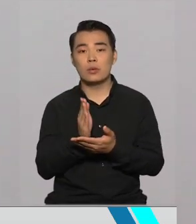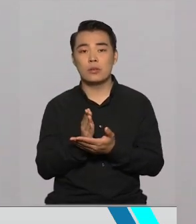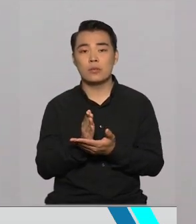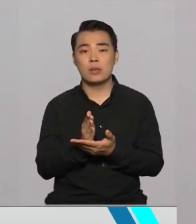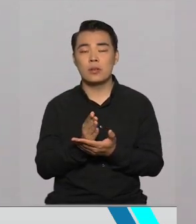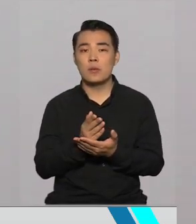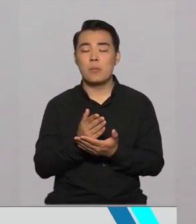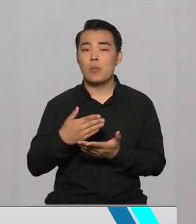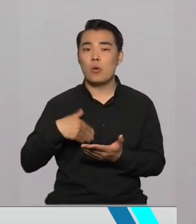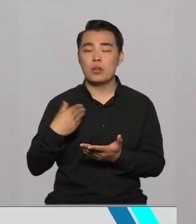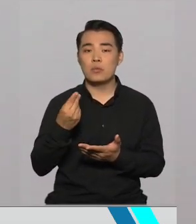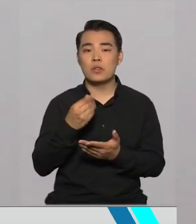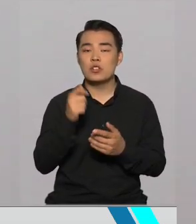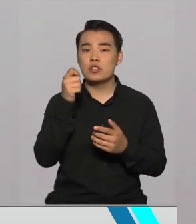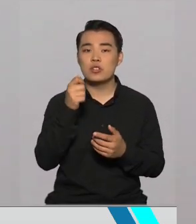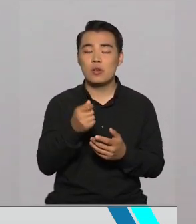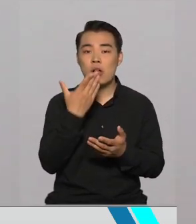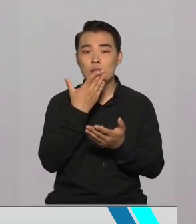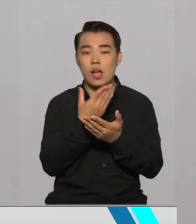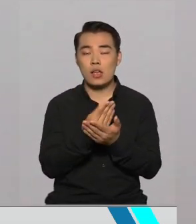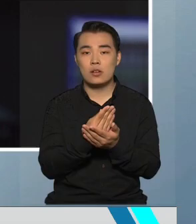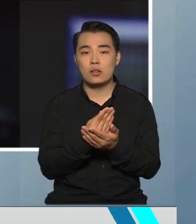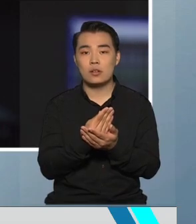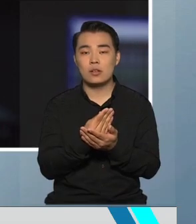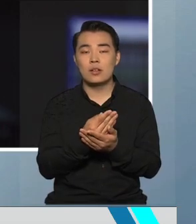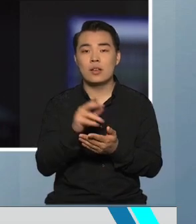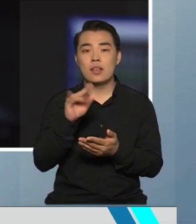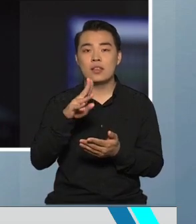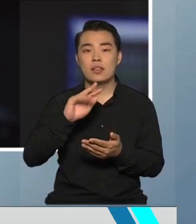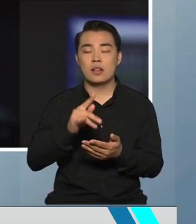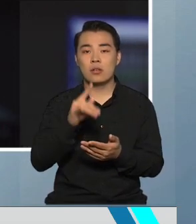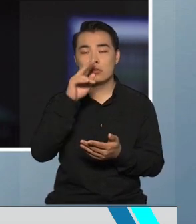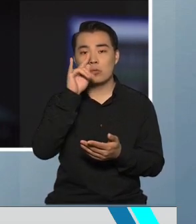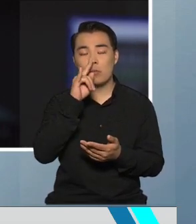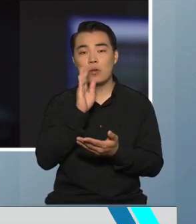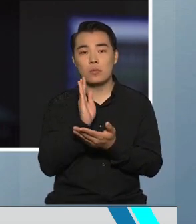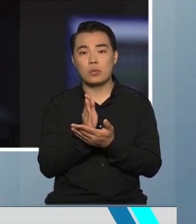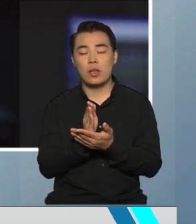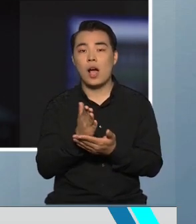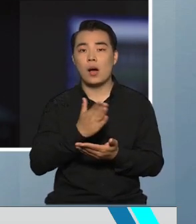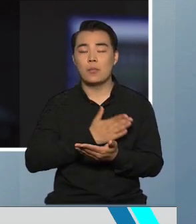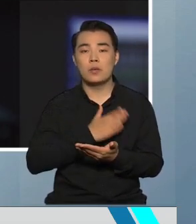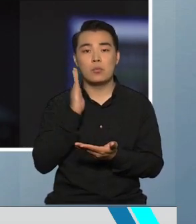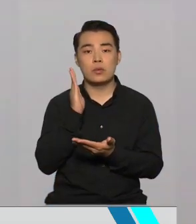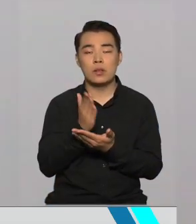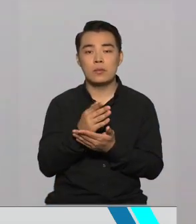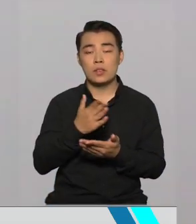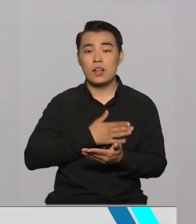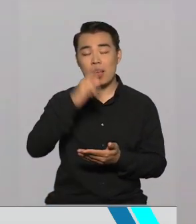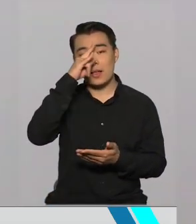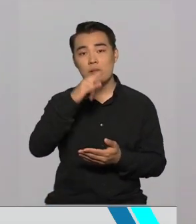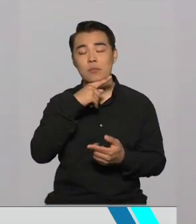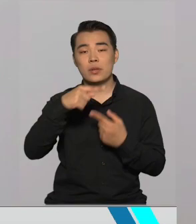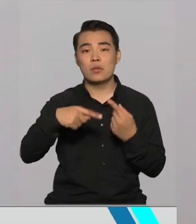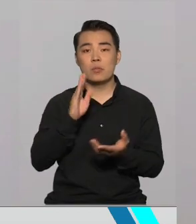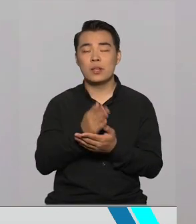извлекать прибыль за счет дешевого нашего дизельного топлива. А мы будем, наш казахстанский